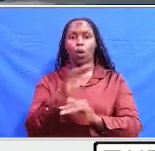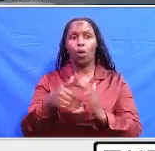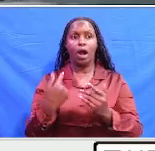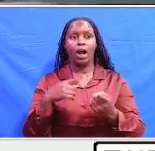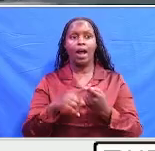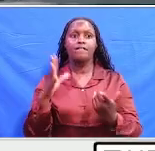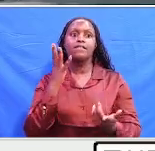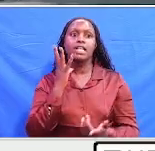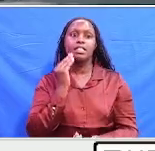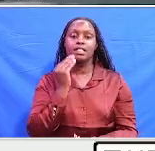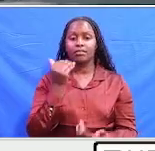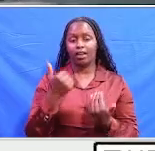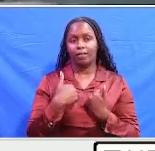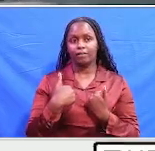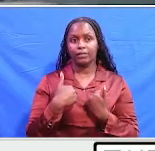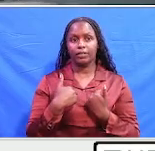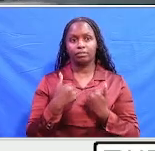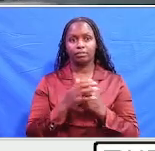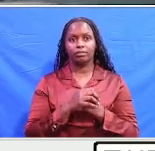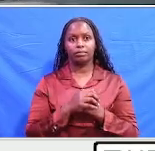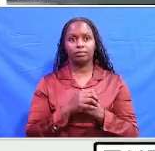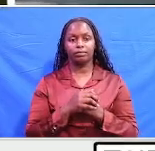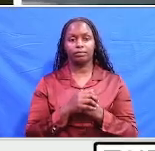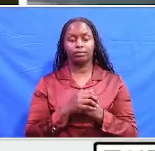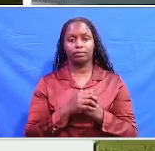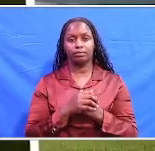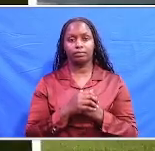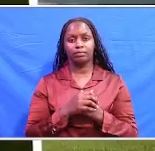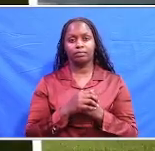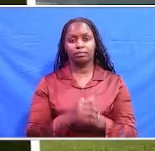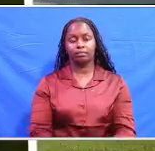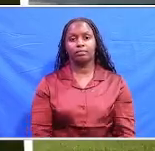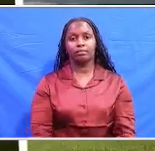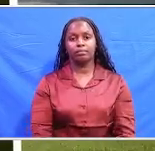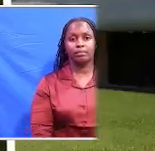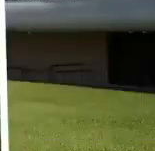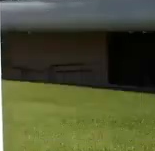wenye uzoefu na wazee. Tony Kwalanda, TV47 Michezo.